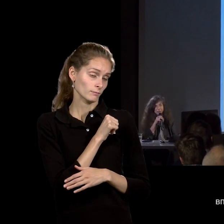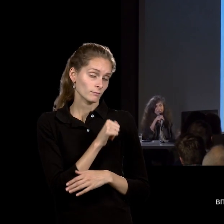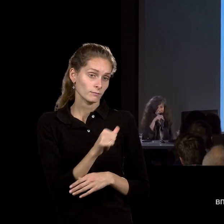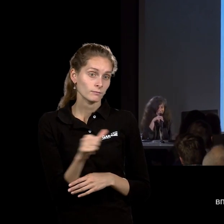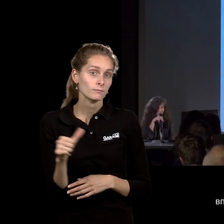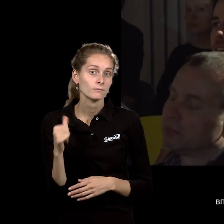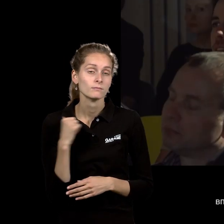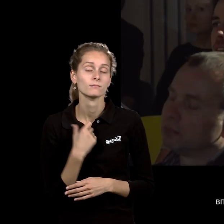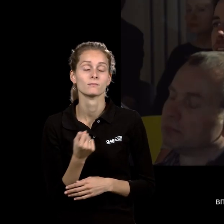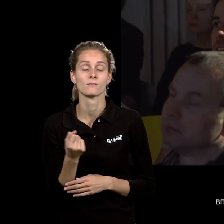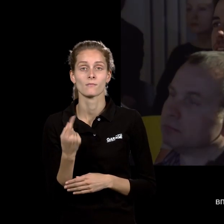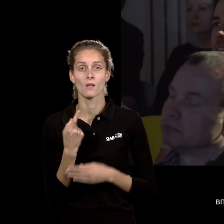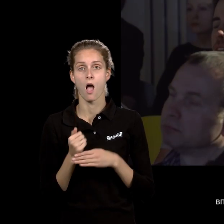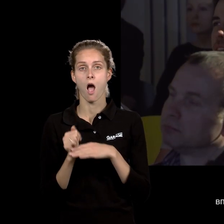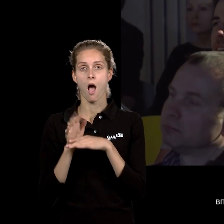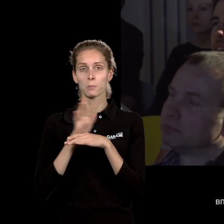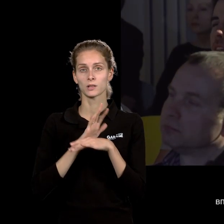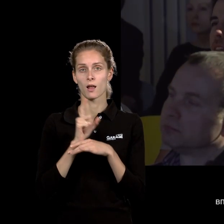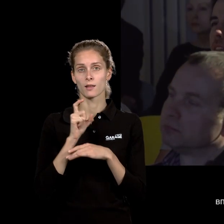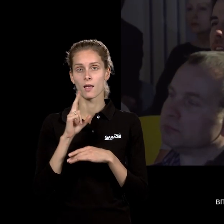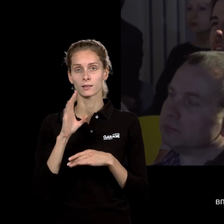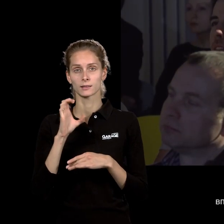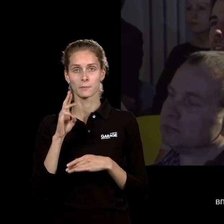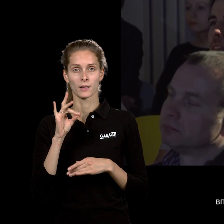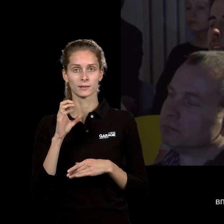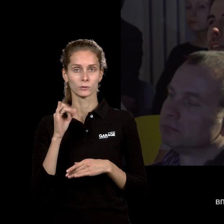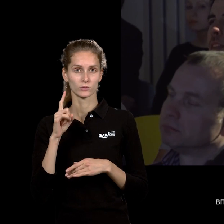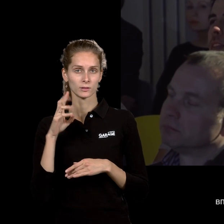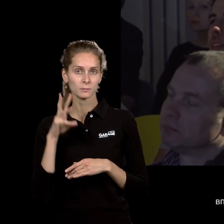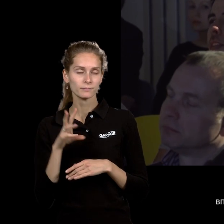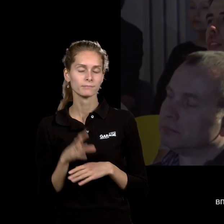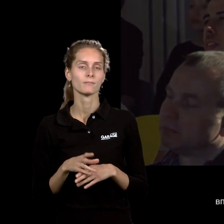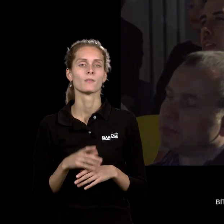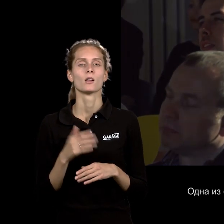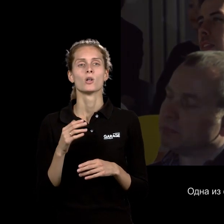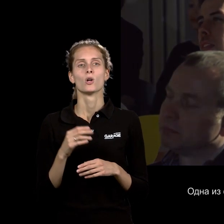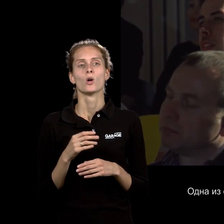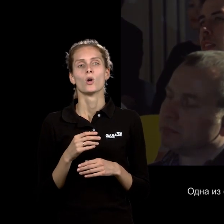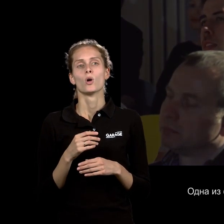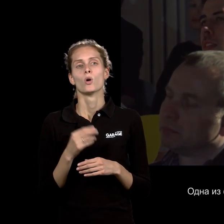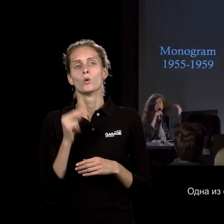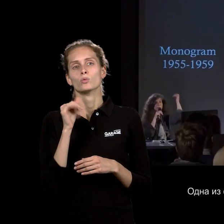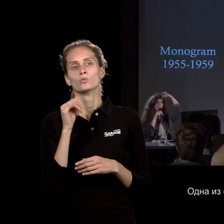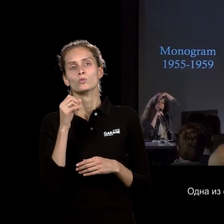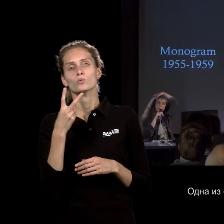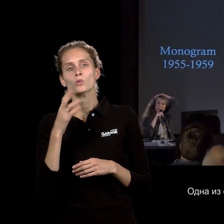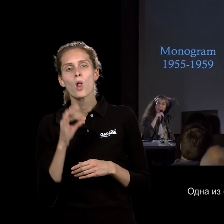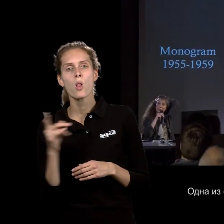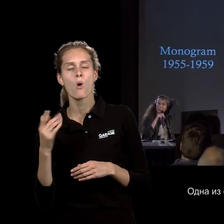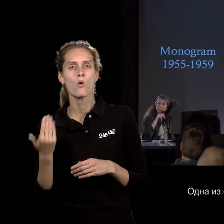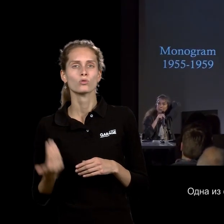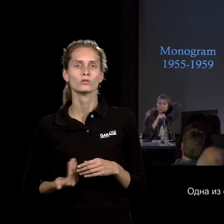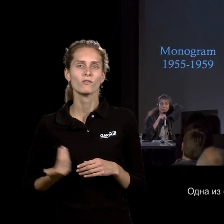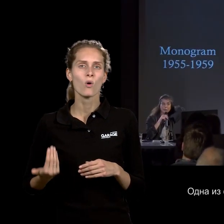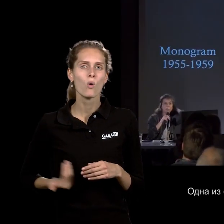себе абстрактный экспрессионизм, да, вполне себе в живопись. Там всякие чучела животных. Вот самая знаменитая его, одна из самых